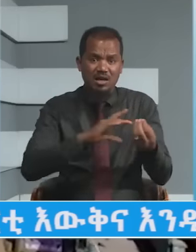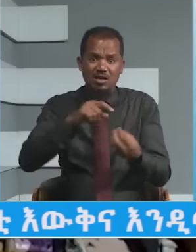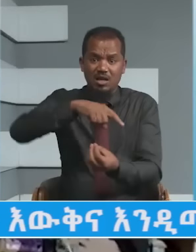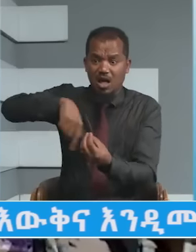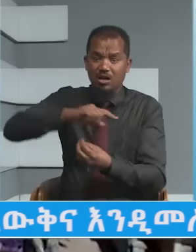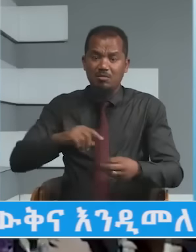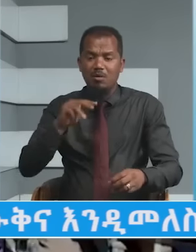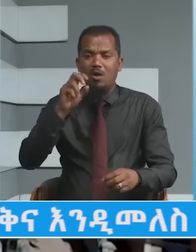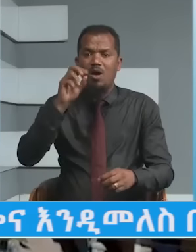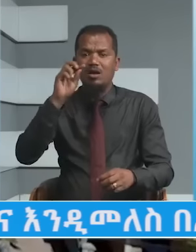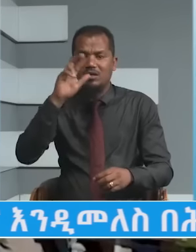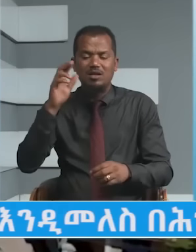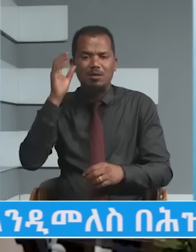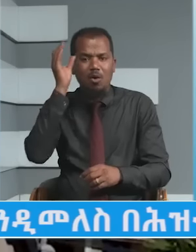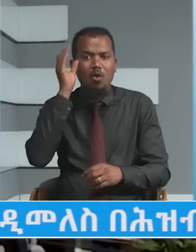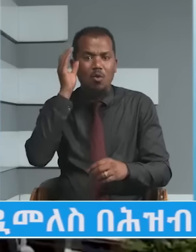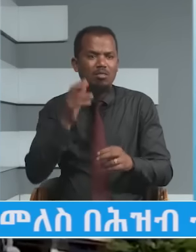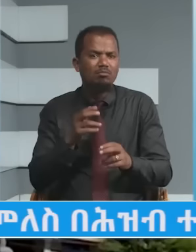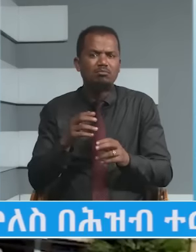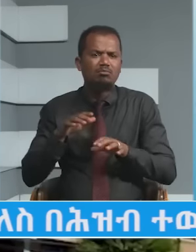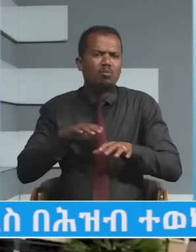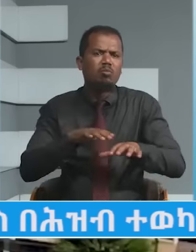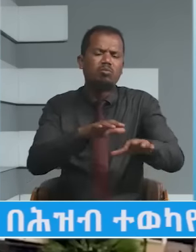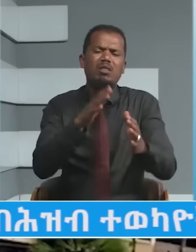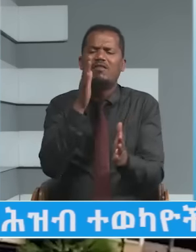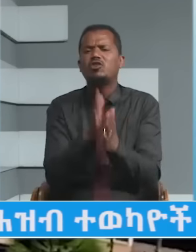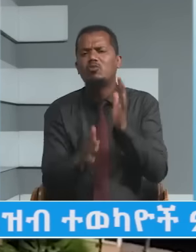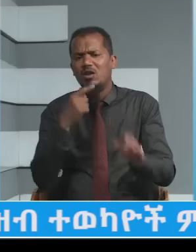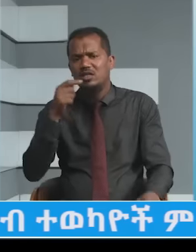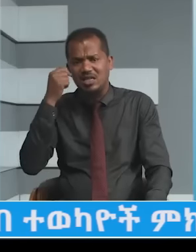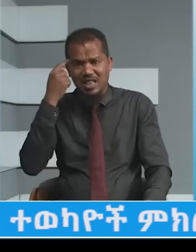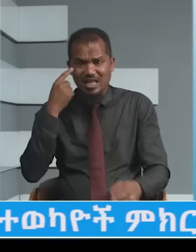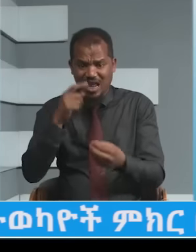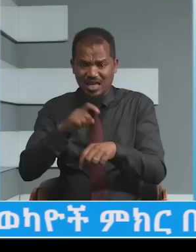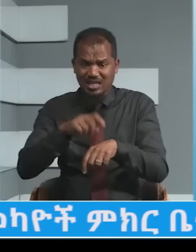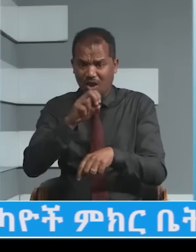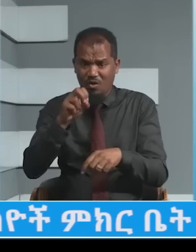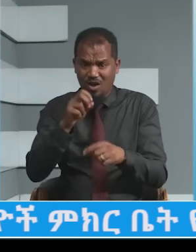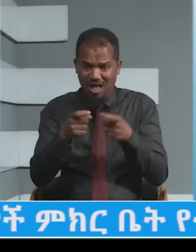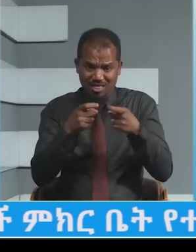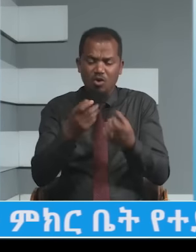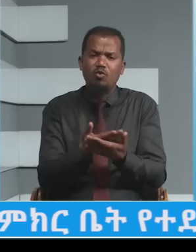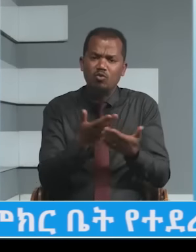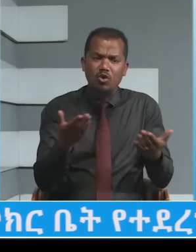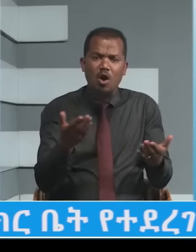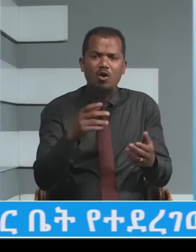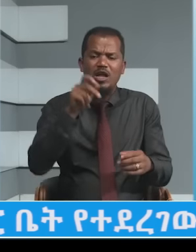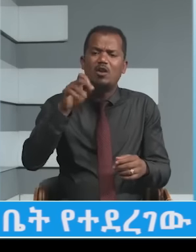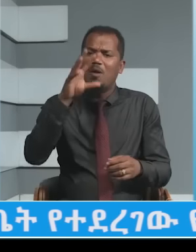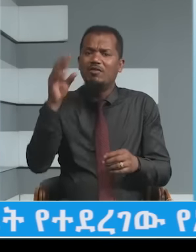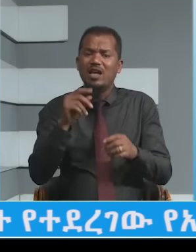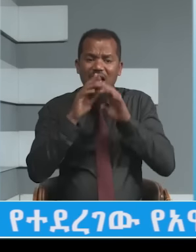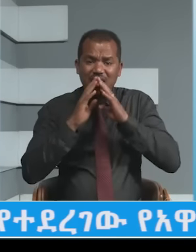ክልል የአካባቢው መዋቅር በህወሓት ታጣቂዎች ወረራ ተፈጽሞብኛል ሲል፣ የትግራይ ጊዜያዊ አስተዳደር ደግሞ ጉዳዩ